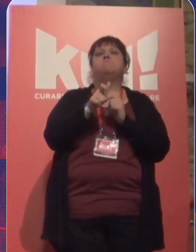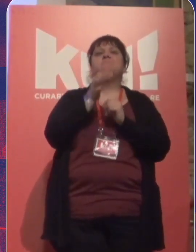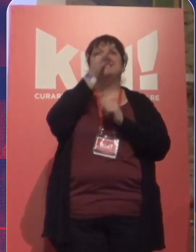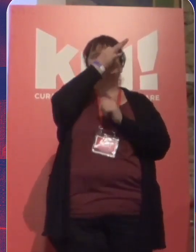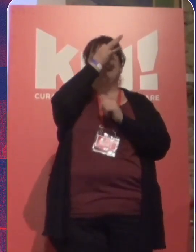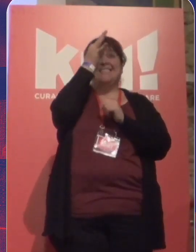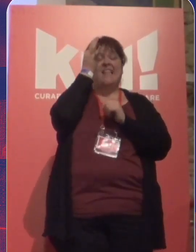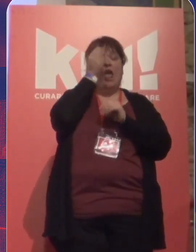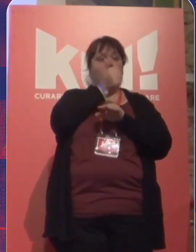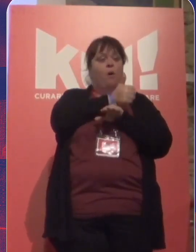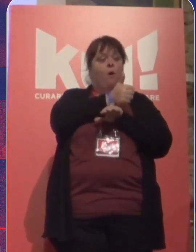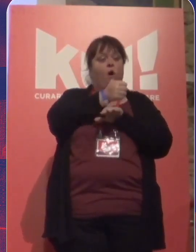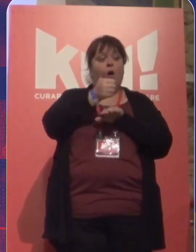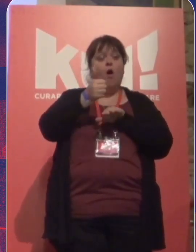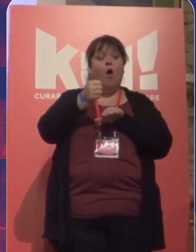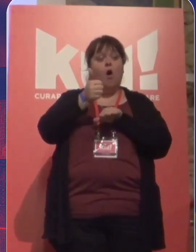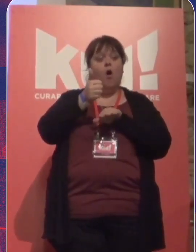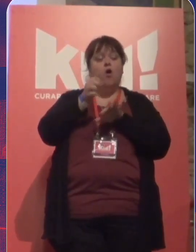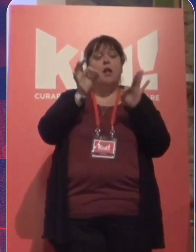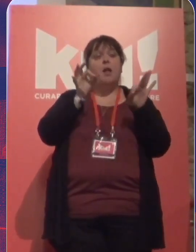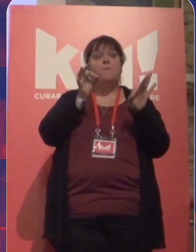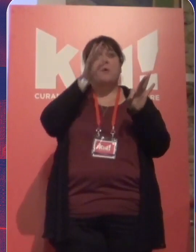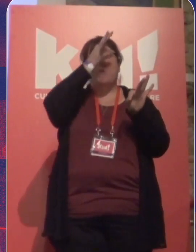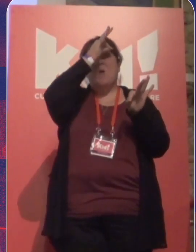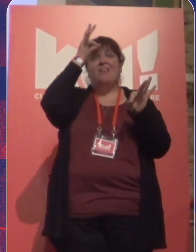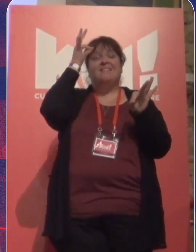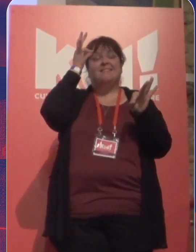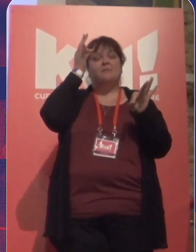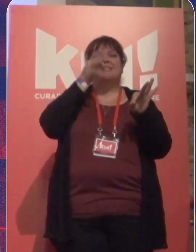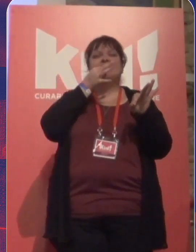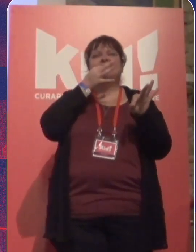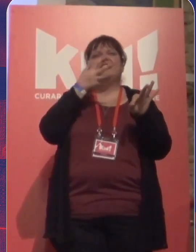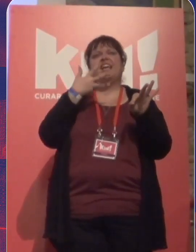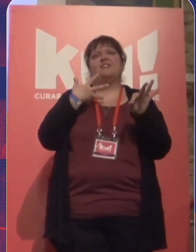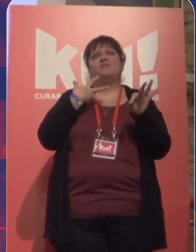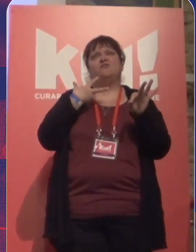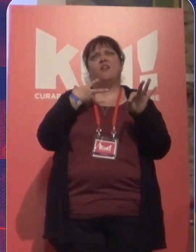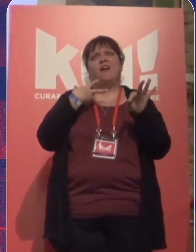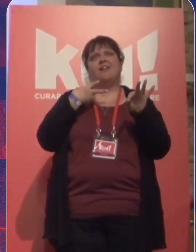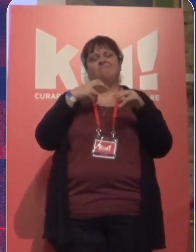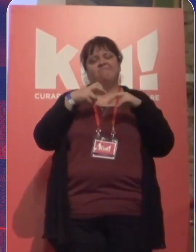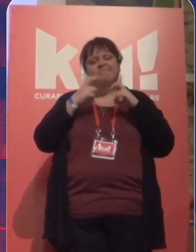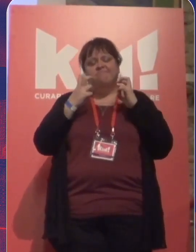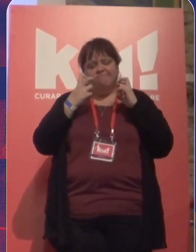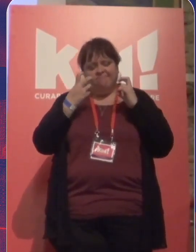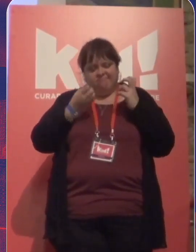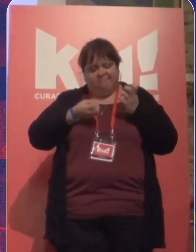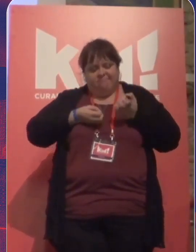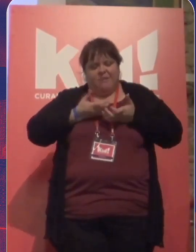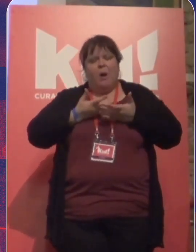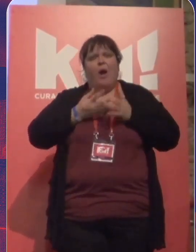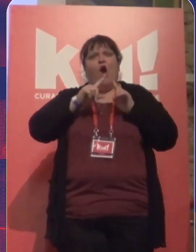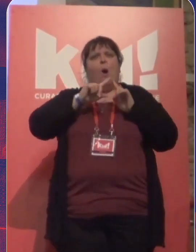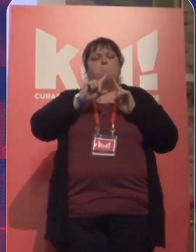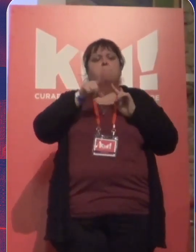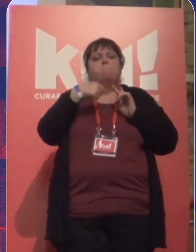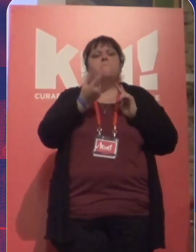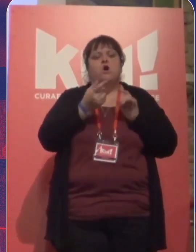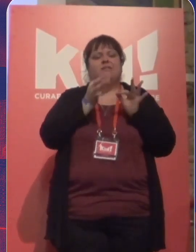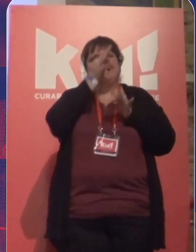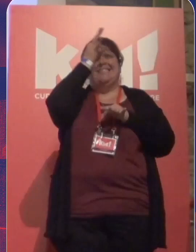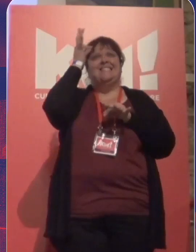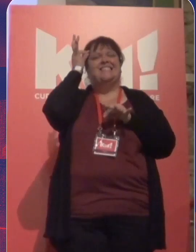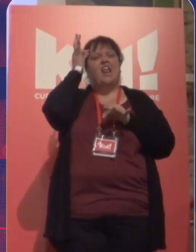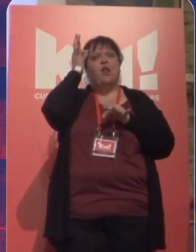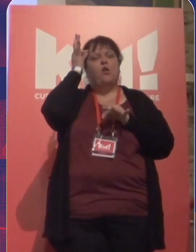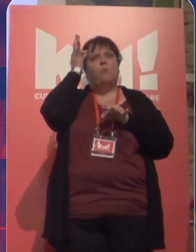quanto tale implica degli effetti post traumatici e il post trauma che